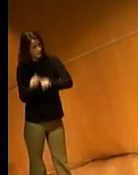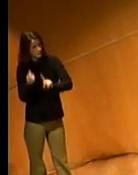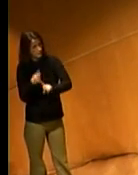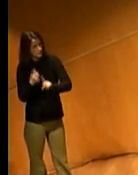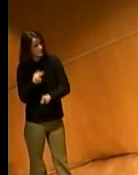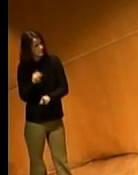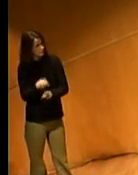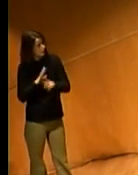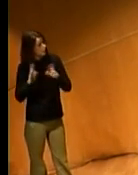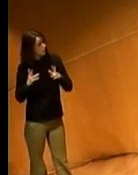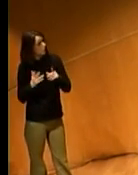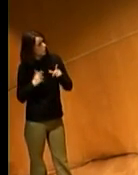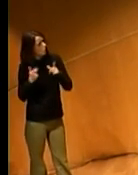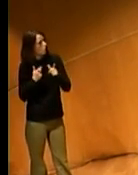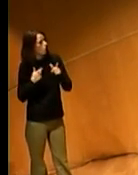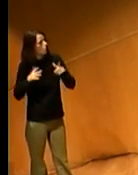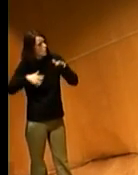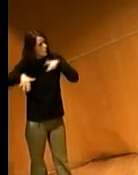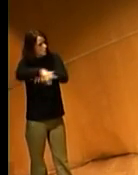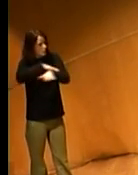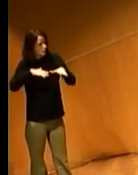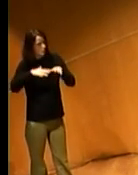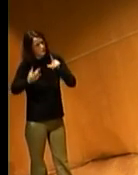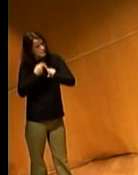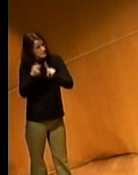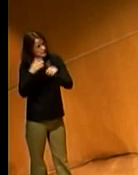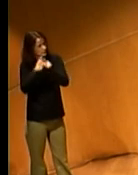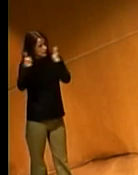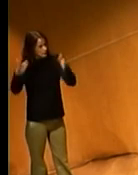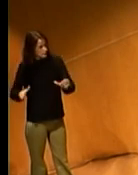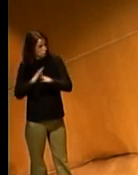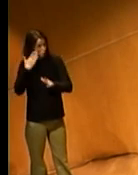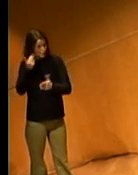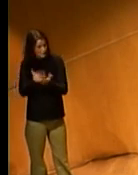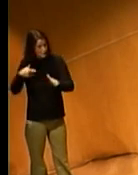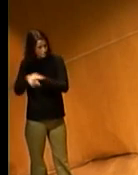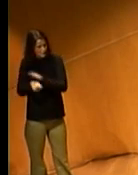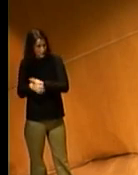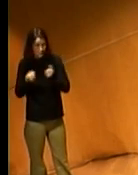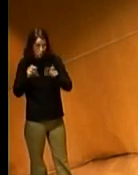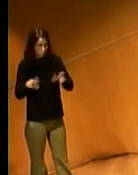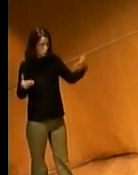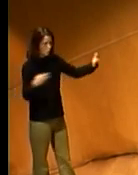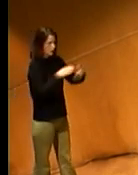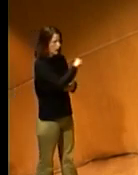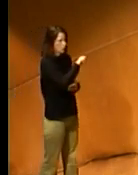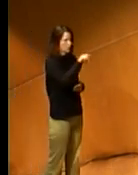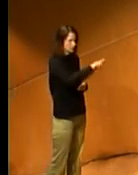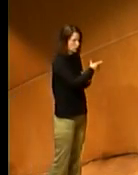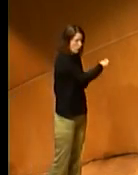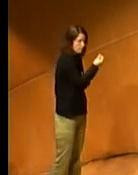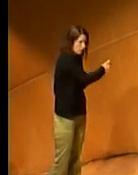ordinaire que le milieu spécialisé. Voilà. Donc, c'est vraiment une volonté politique. Et c'est une volonté sociale.